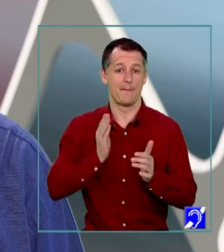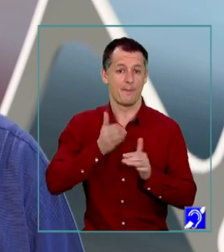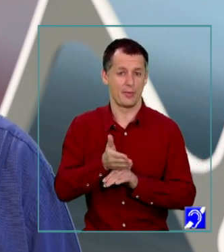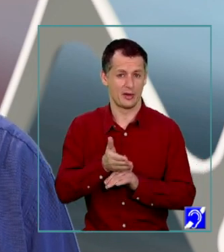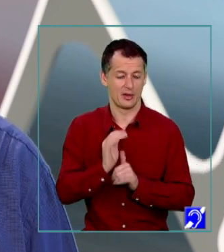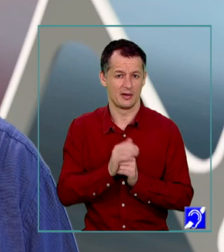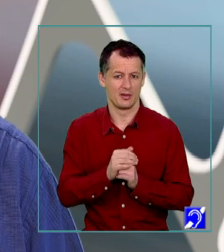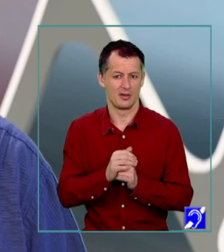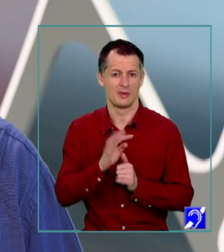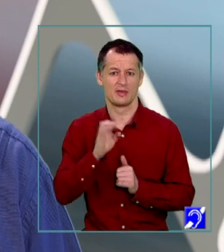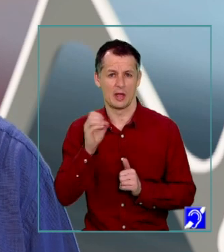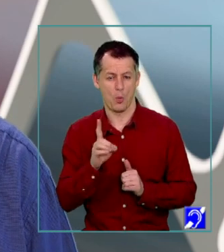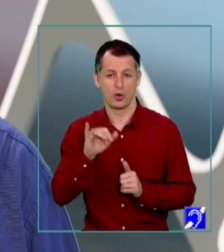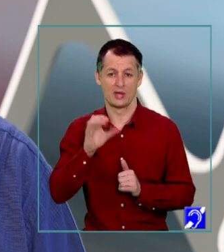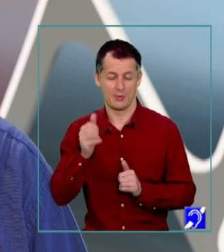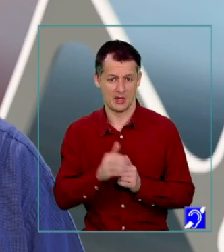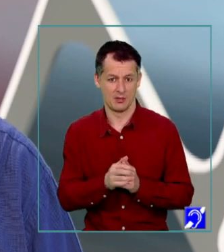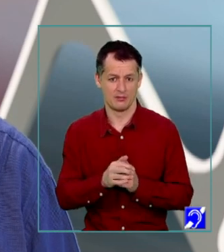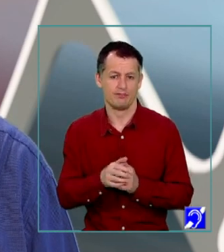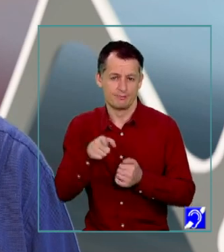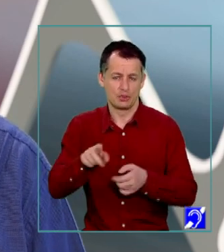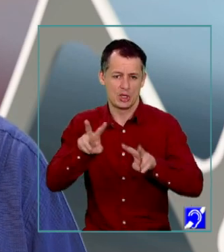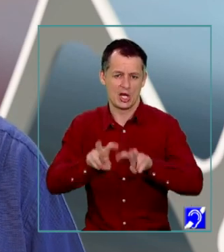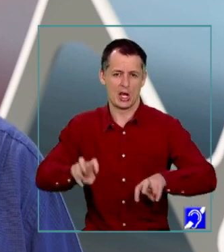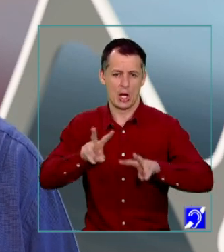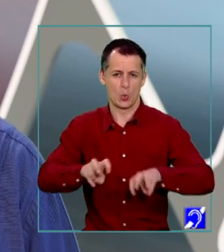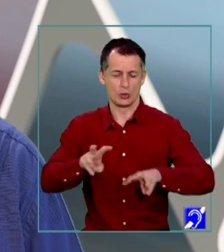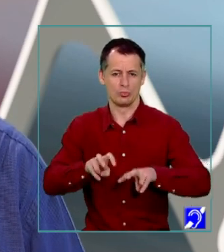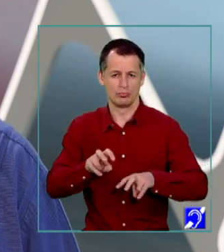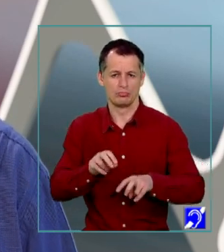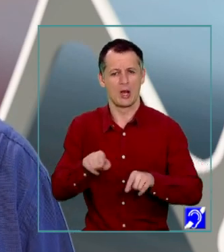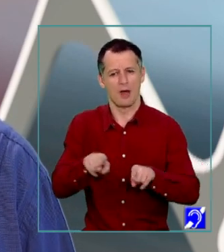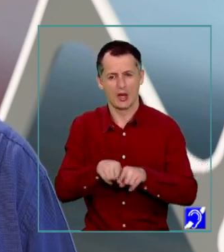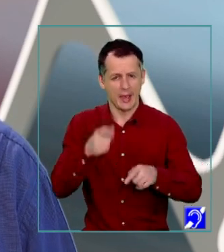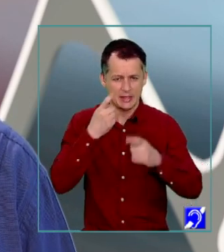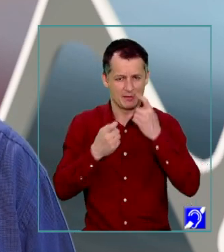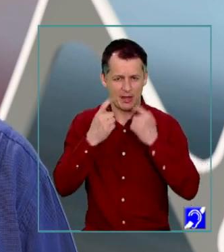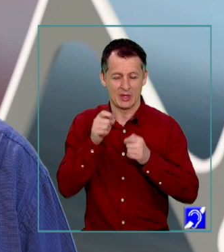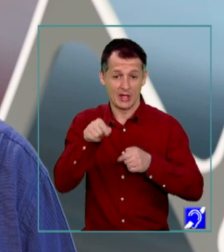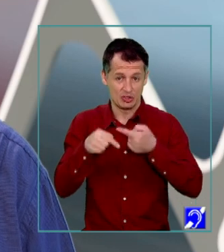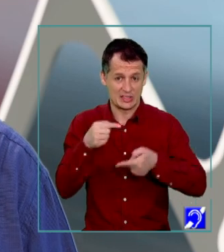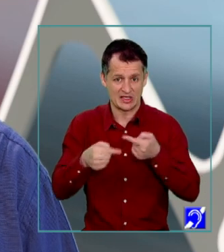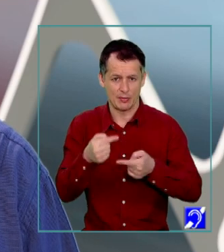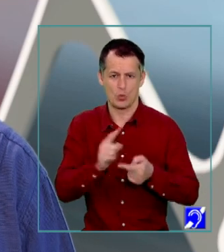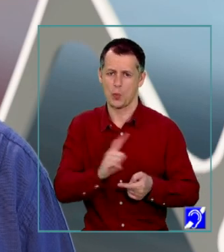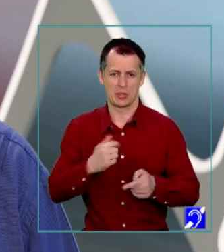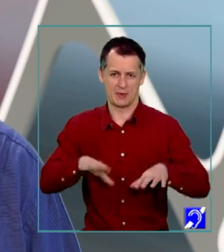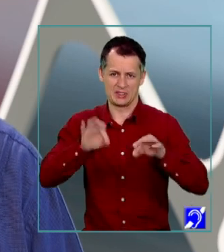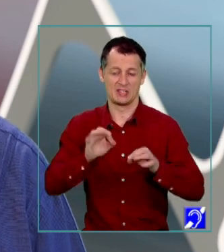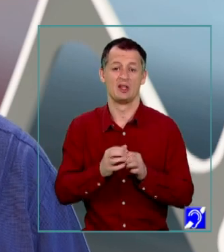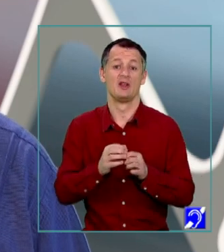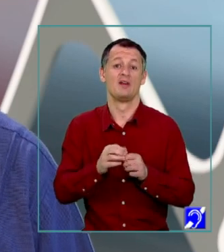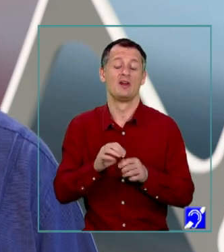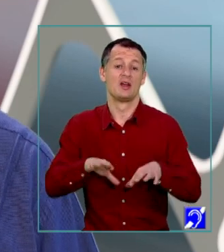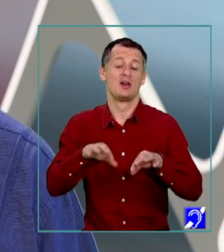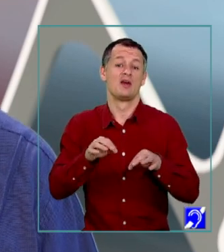metode termodinamice, deci investigând macroscopic, experimental sistemul, nu putem determina energia internă. Putem, în